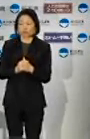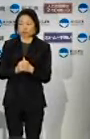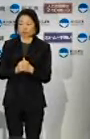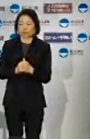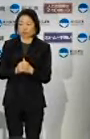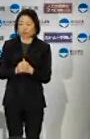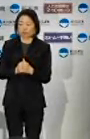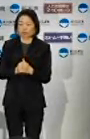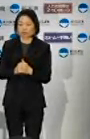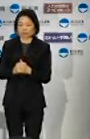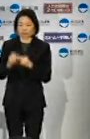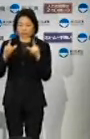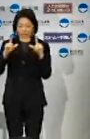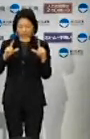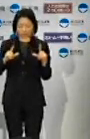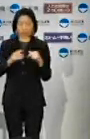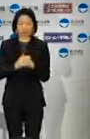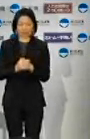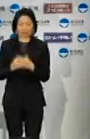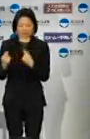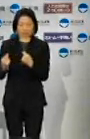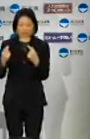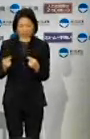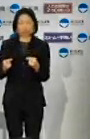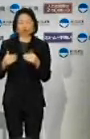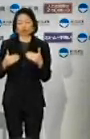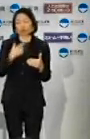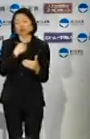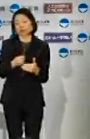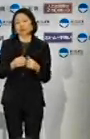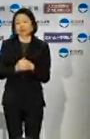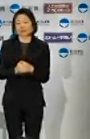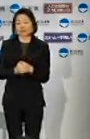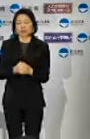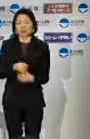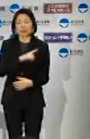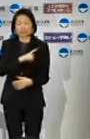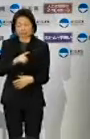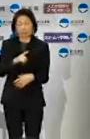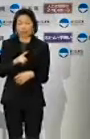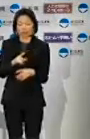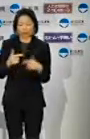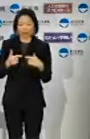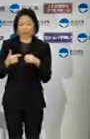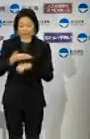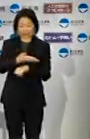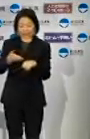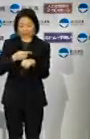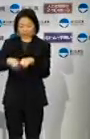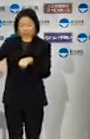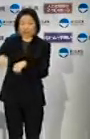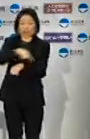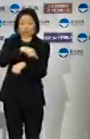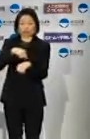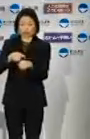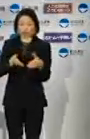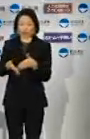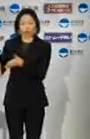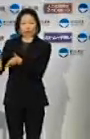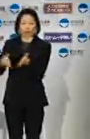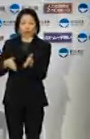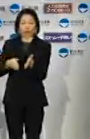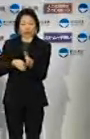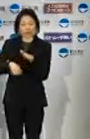細い道を管するようにして、こうルートを踏んでたりっていうのも苦労もあるようなので、 そうですね、着実に進めていきたいと思います。一周線は最優先だろうというのはもう私もそう思います。